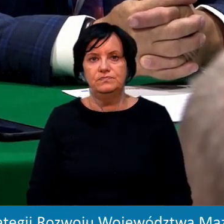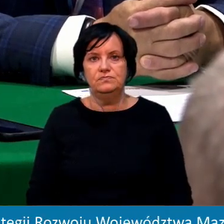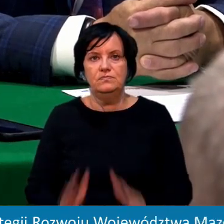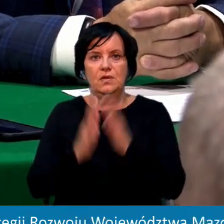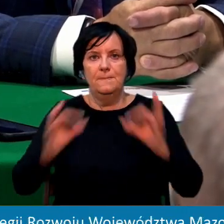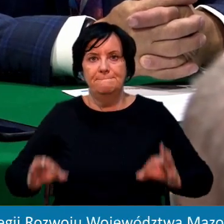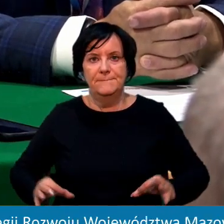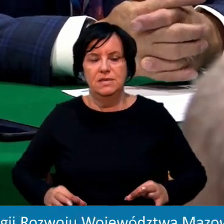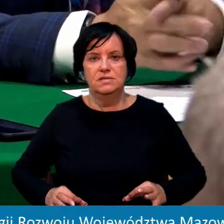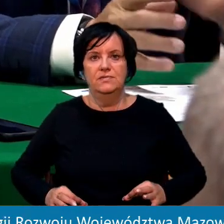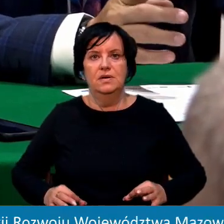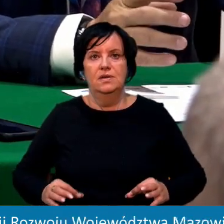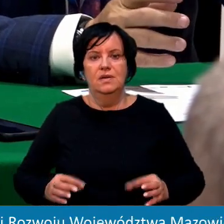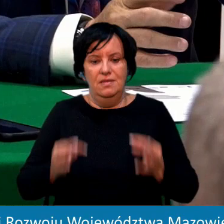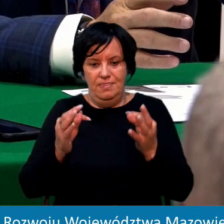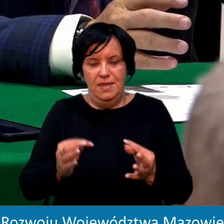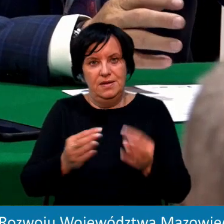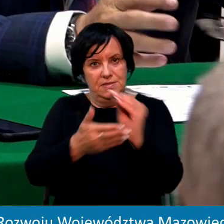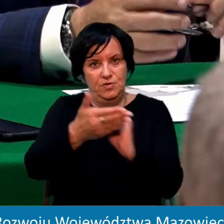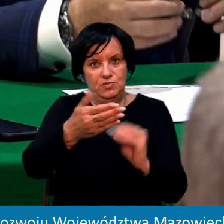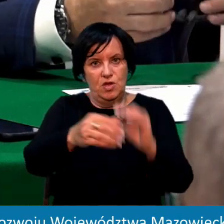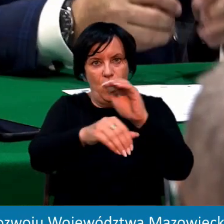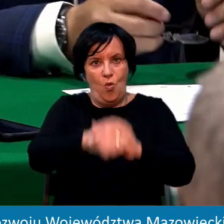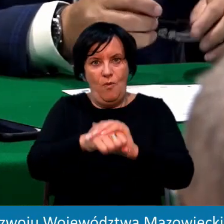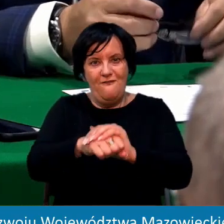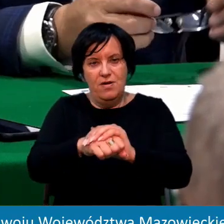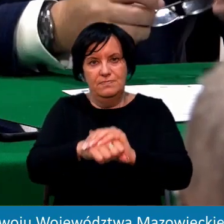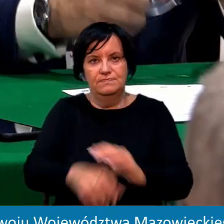Proszę Państwa, przystąpimy w takim razie do podpisania tych umów.